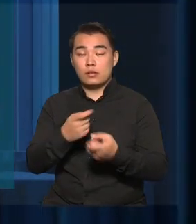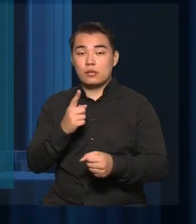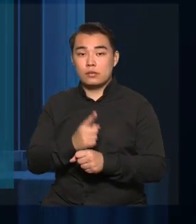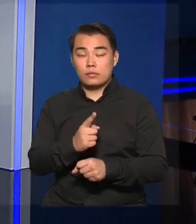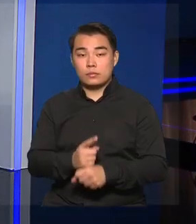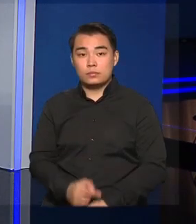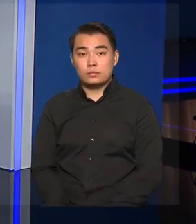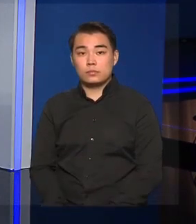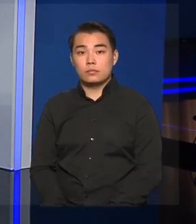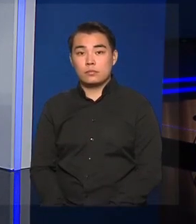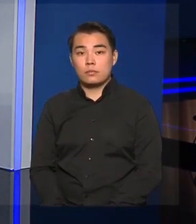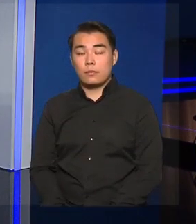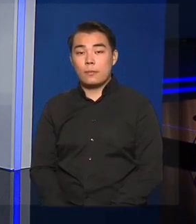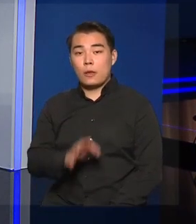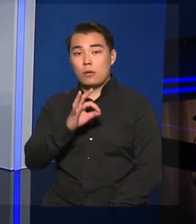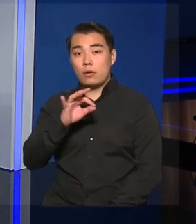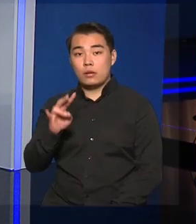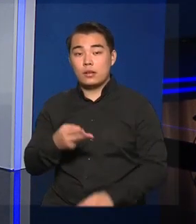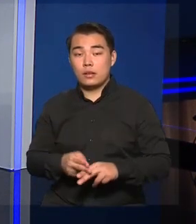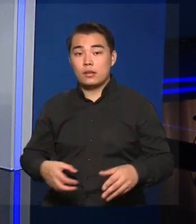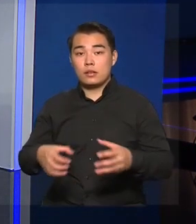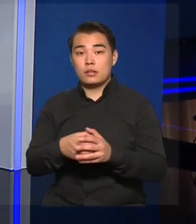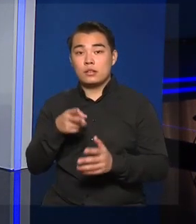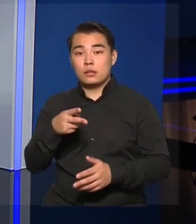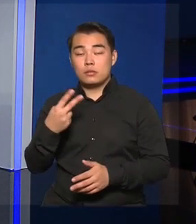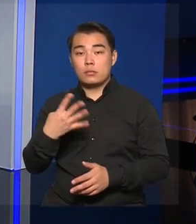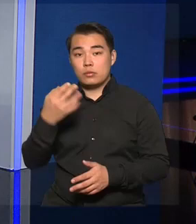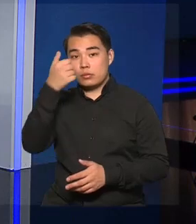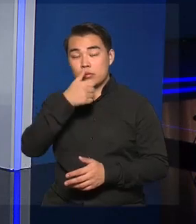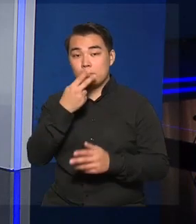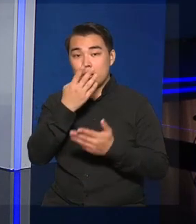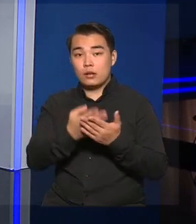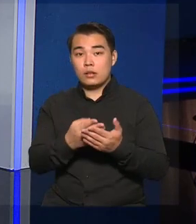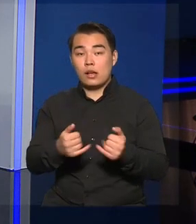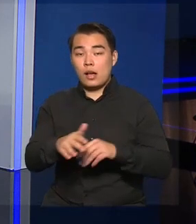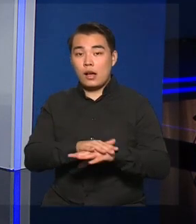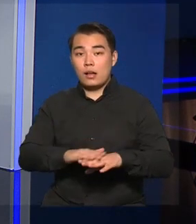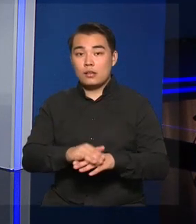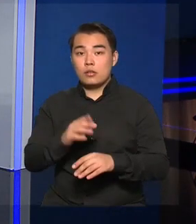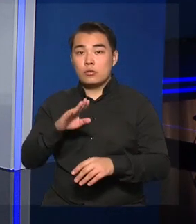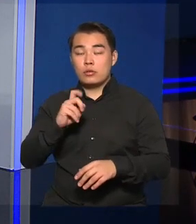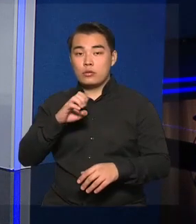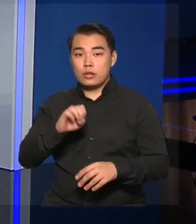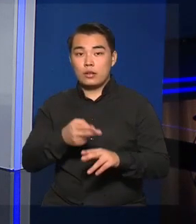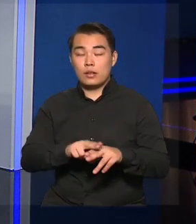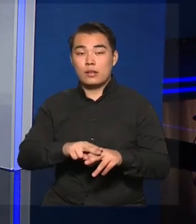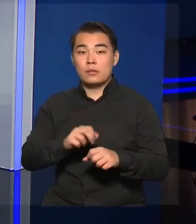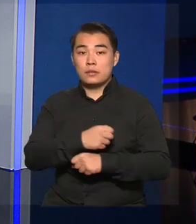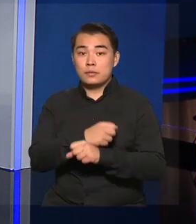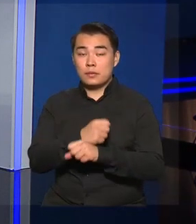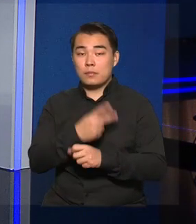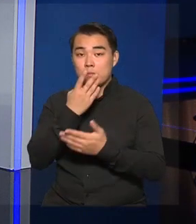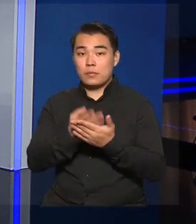жатпайды. Біріккен ұлттар ұйымы 2024-ті халықаралық түйе жылы деп жариялады. Аттың